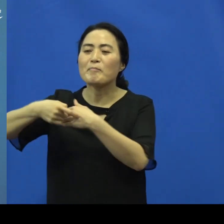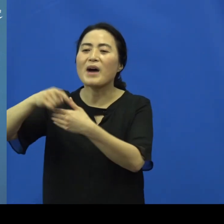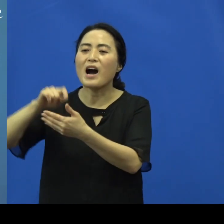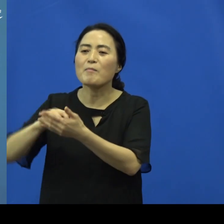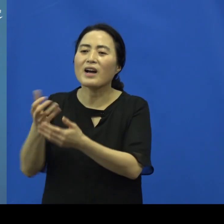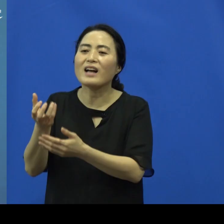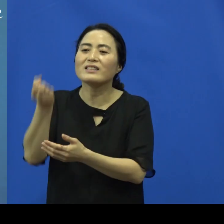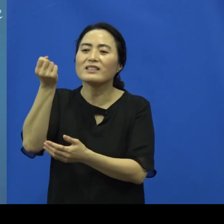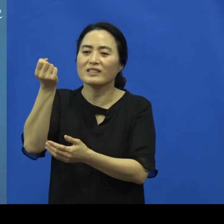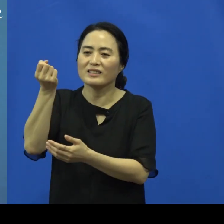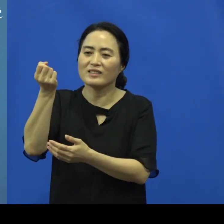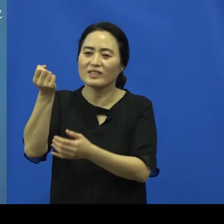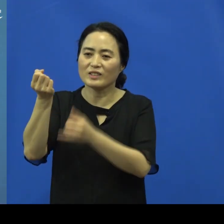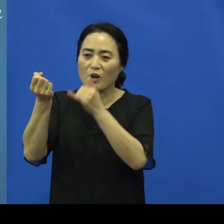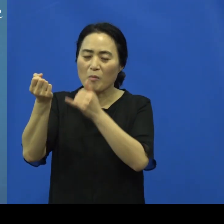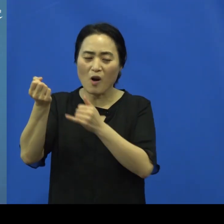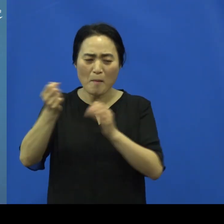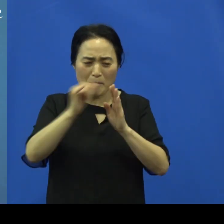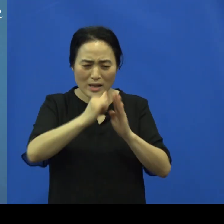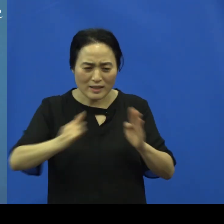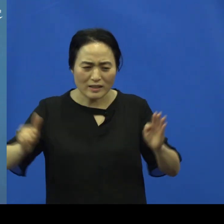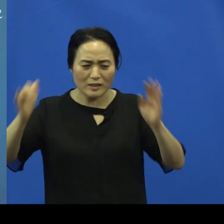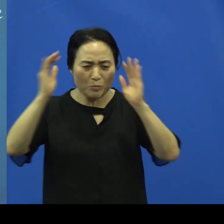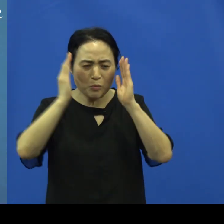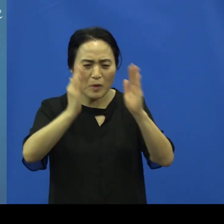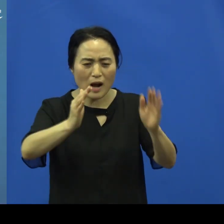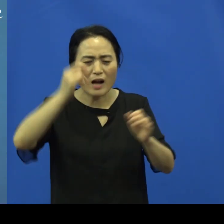향하여 긍휼히 여기시는 그 마음,